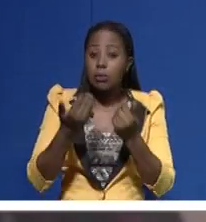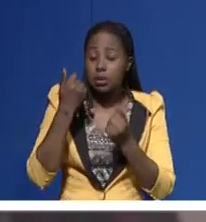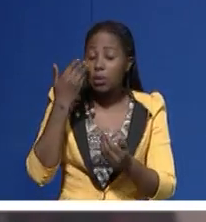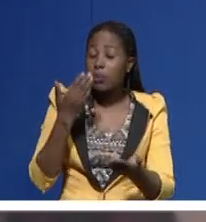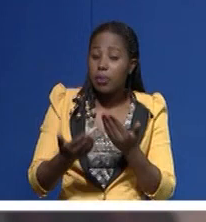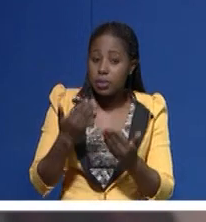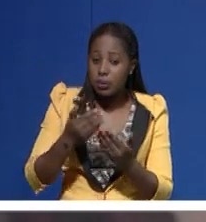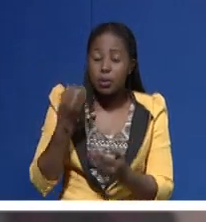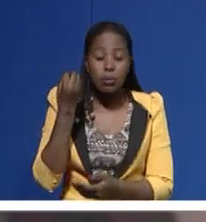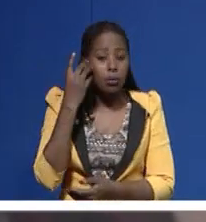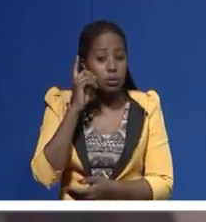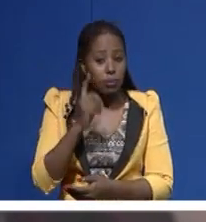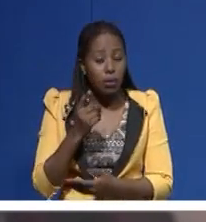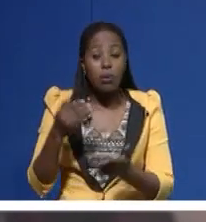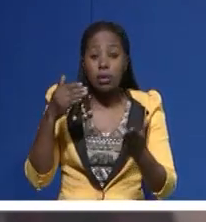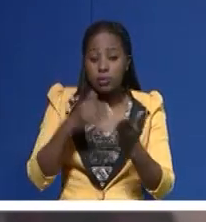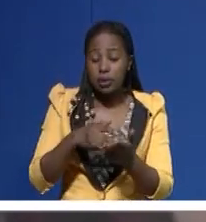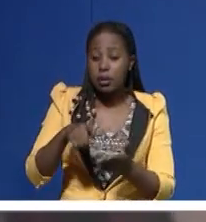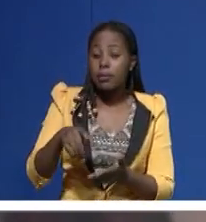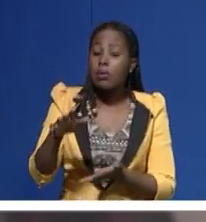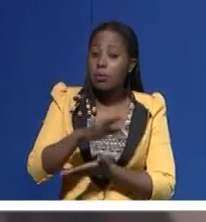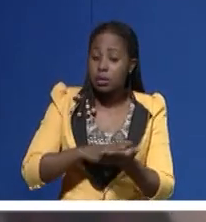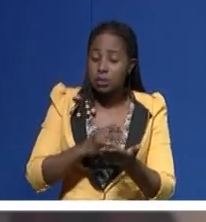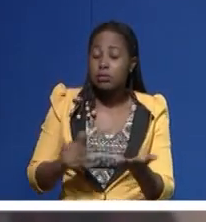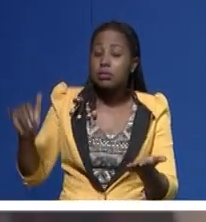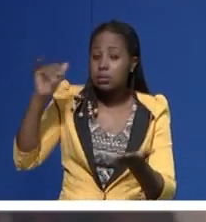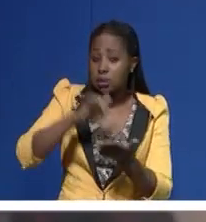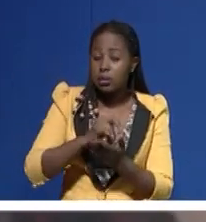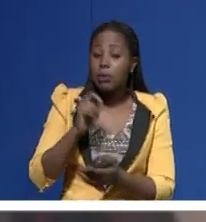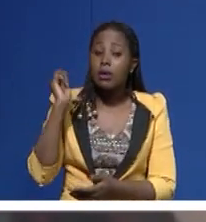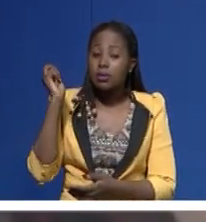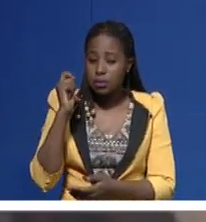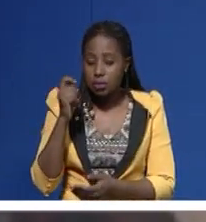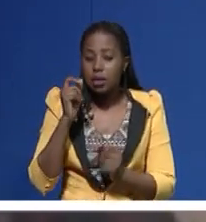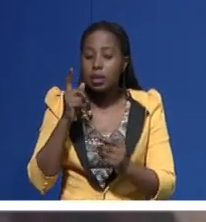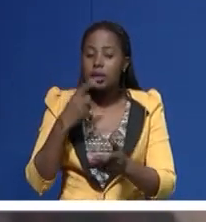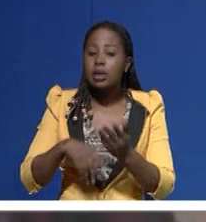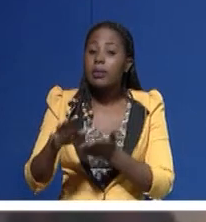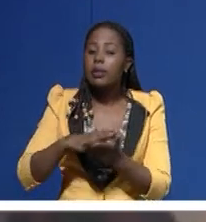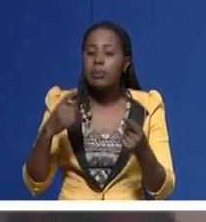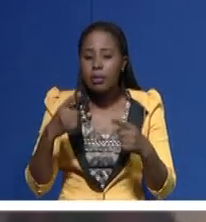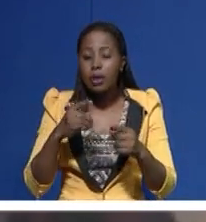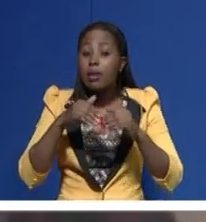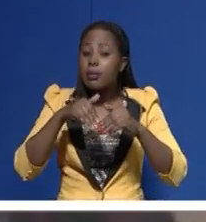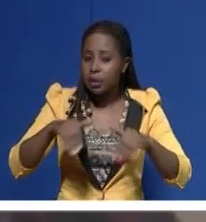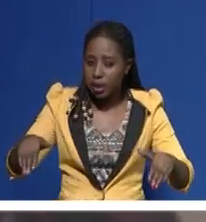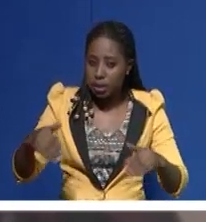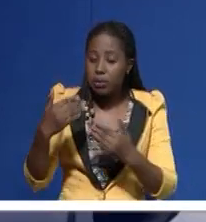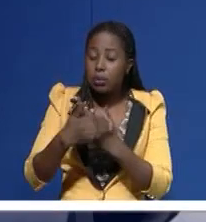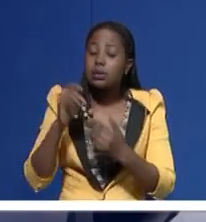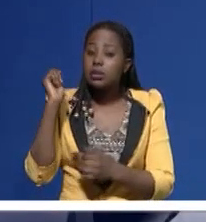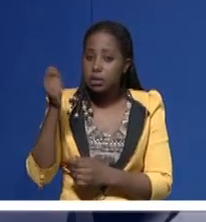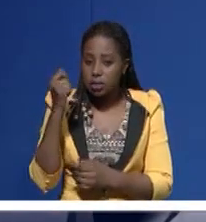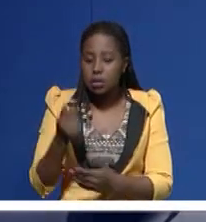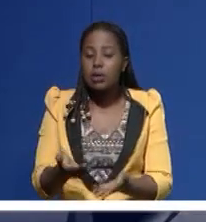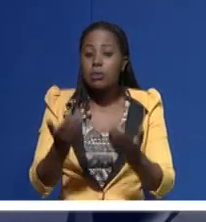kuwapima wagonjwa ambao wanawasili katika uwanja wa Jomo Kenyatta, lakini pia katika maeneo mbalimbali ya mipakani mwa nchi ya Kenya,